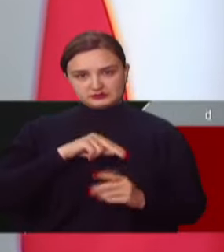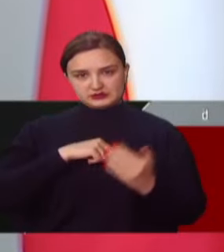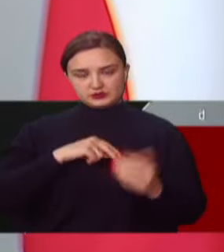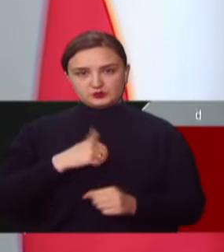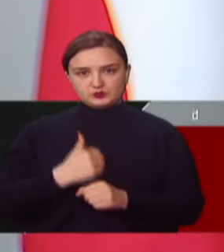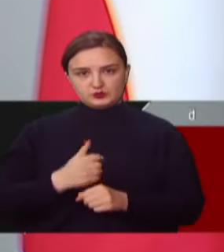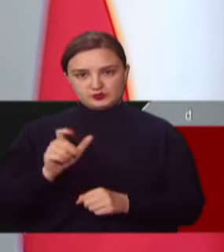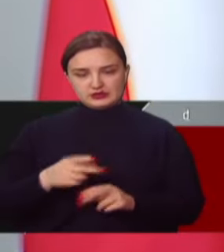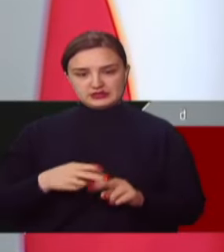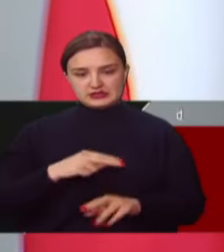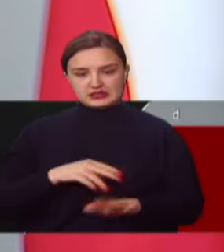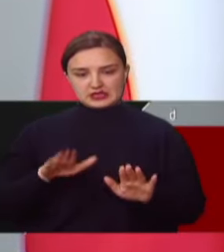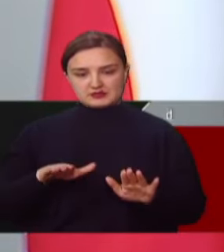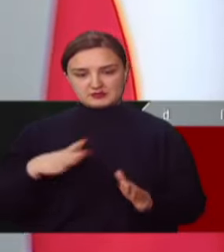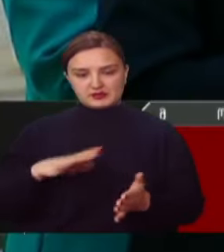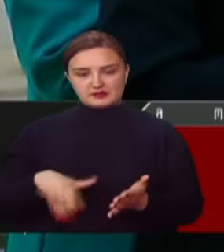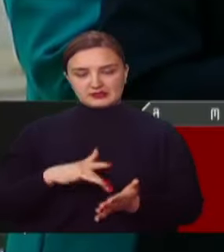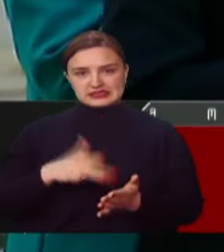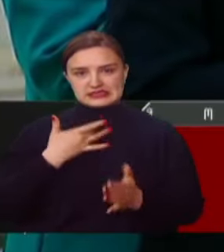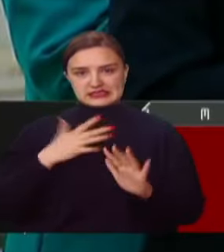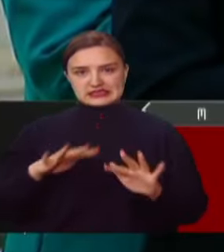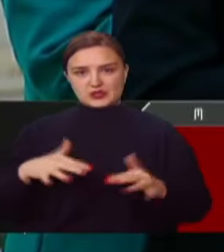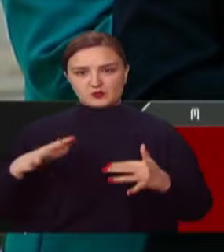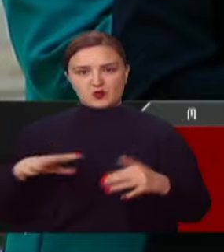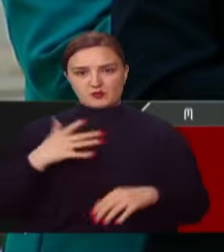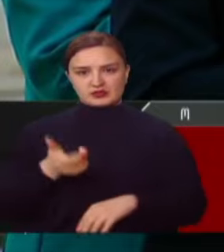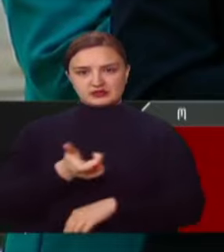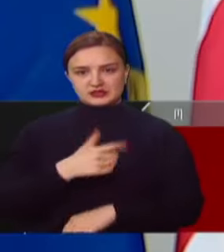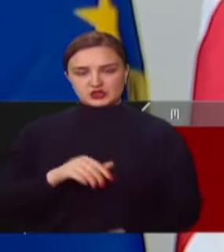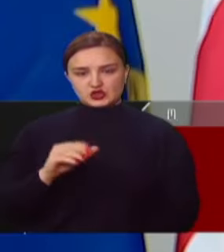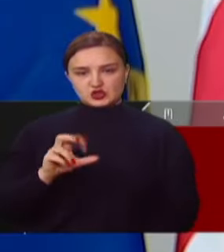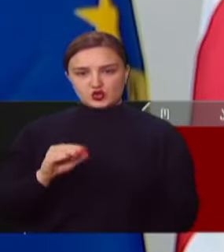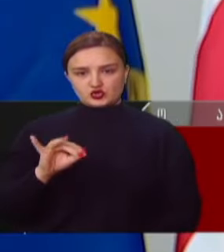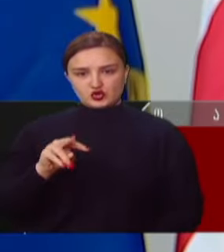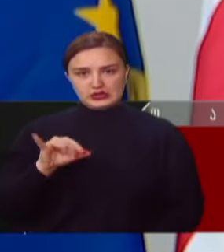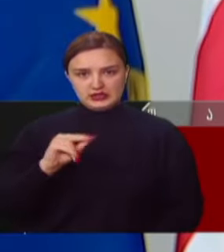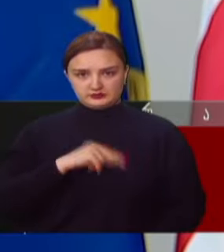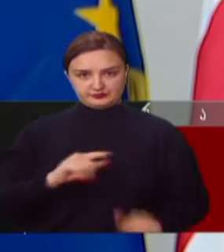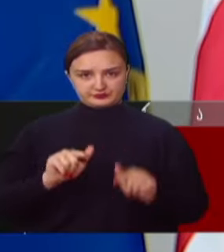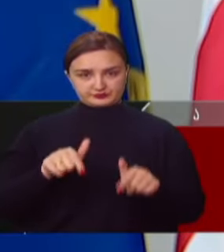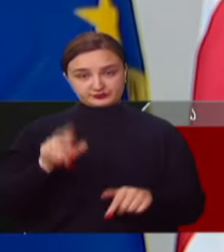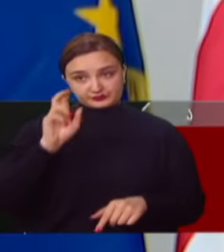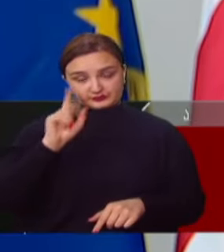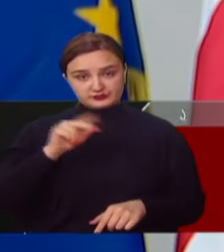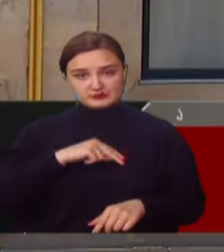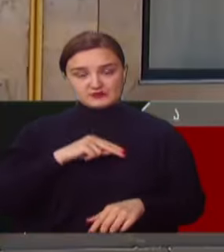ადმინისტრაციის უფროსიც და ეს თანამდებობა თბილისის საკრებულოს უკვე ყოფილმა წევრმა ლევან ჟორჟოლიანმა დაიკავა. მთავრობის